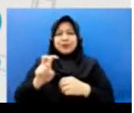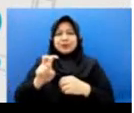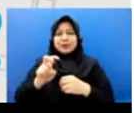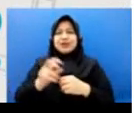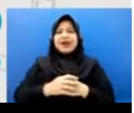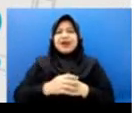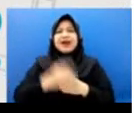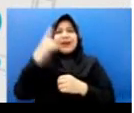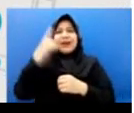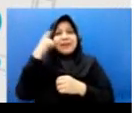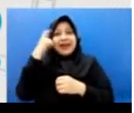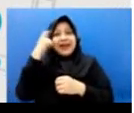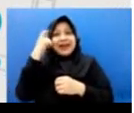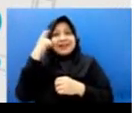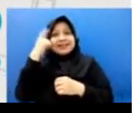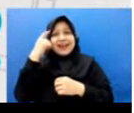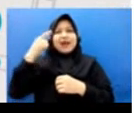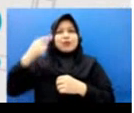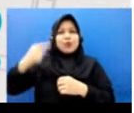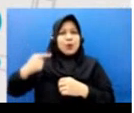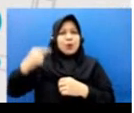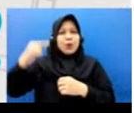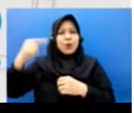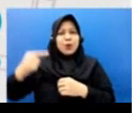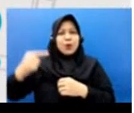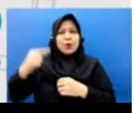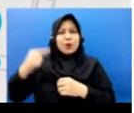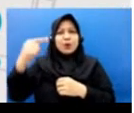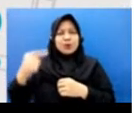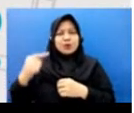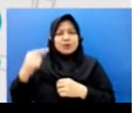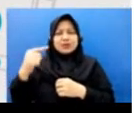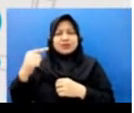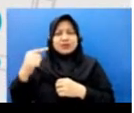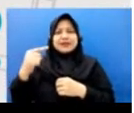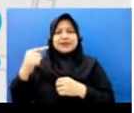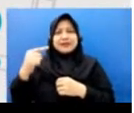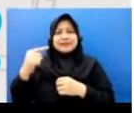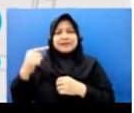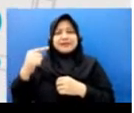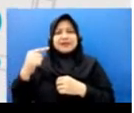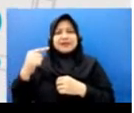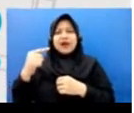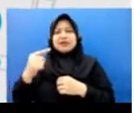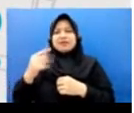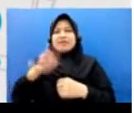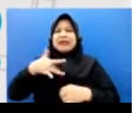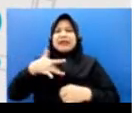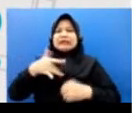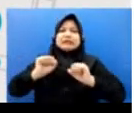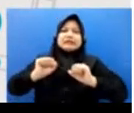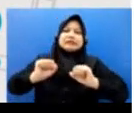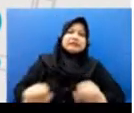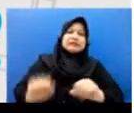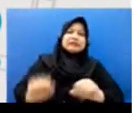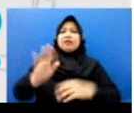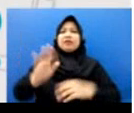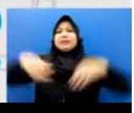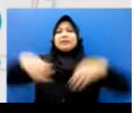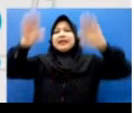untuk belajar dan terus belajar ya, jangan sampai kita apa namanya malah lelah ya, terus kita give up dan